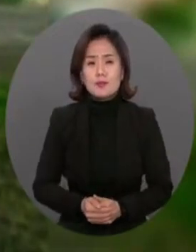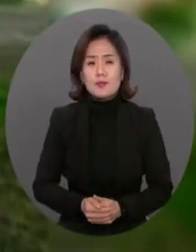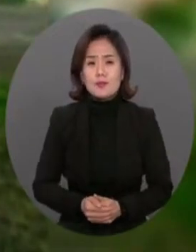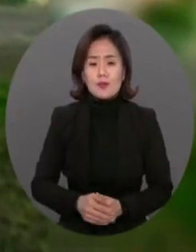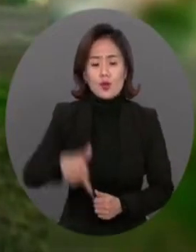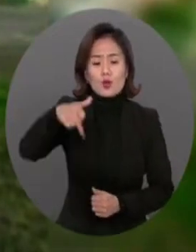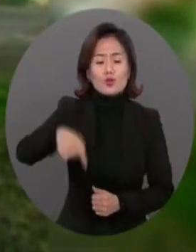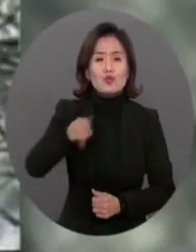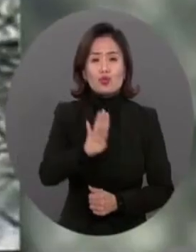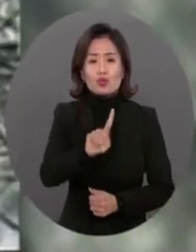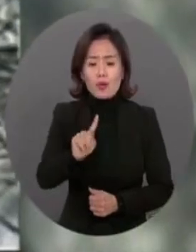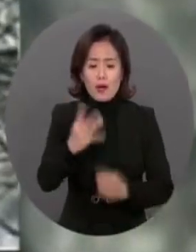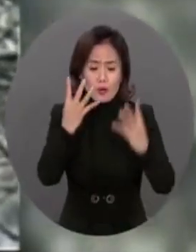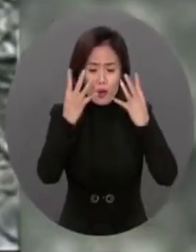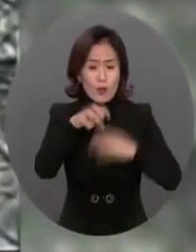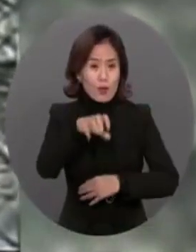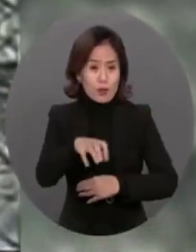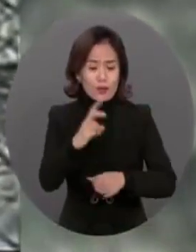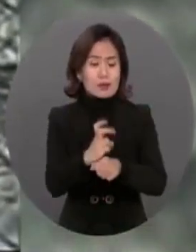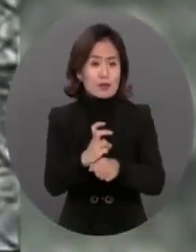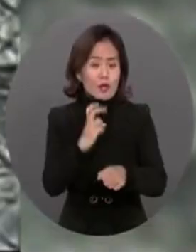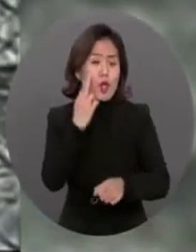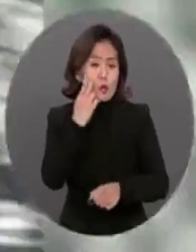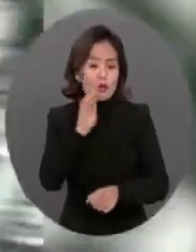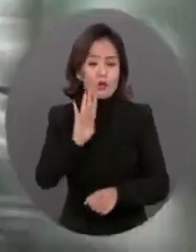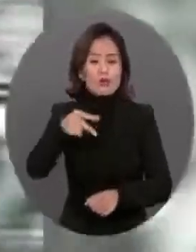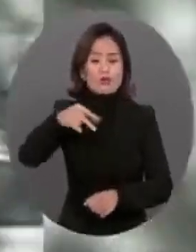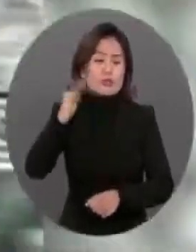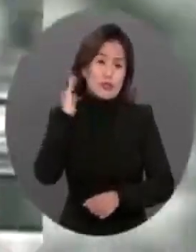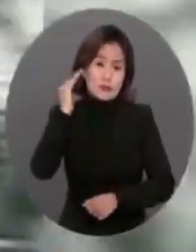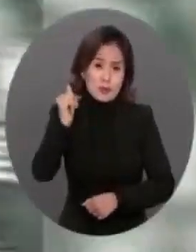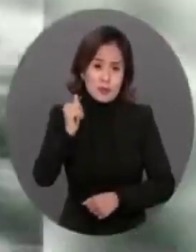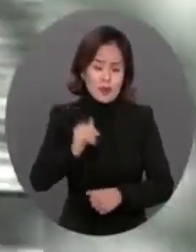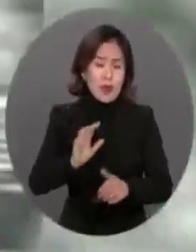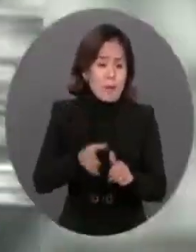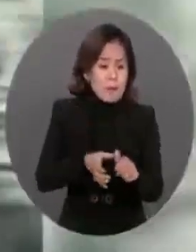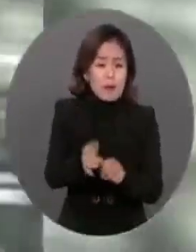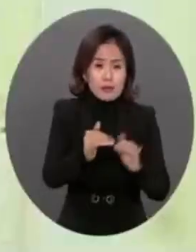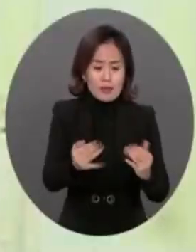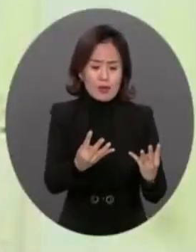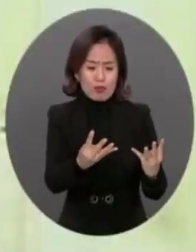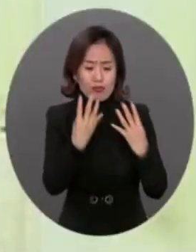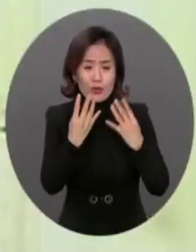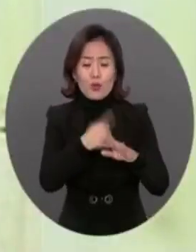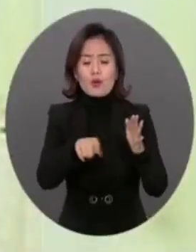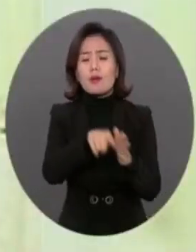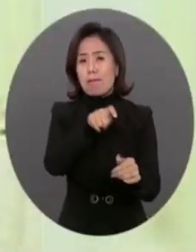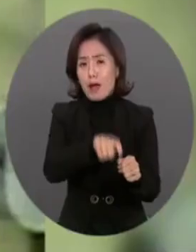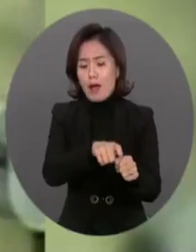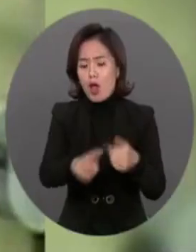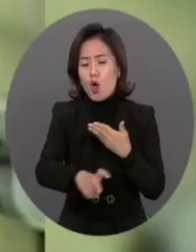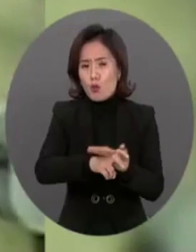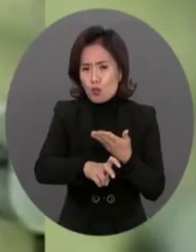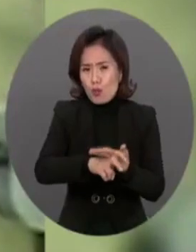쿠바에 위치한 관타나모 수용소입니다. 20년 전 미국 부시 대통령이 테러 용의자 등을 수용하기 위해 만들었는데 불법